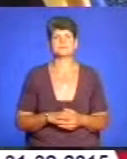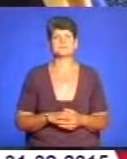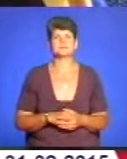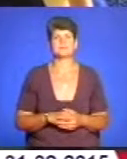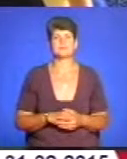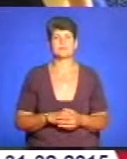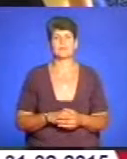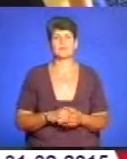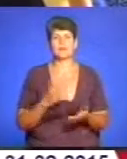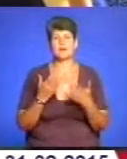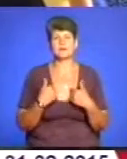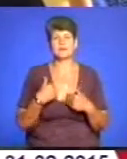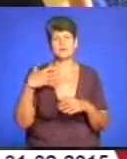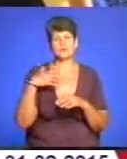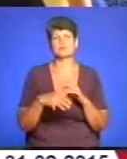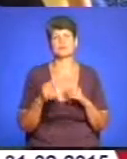Але я усвідомлюю одне,